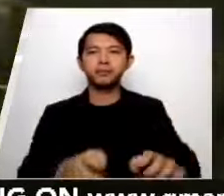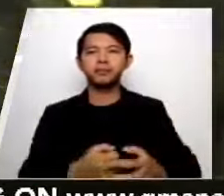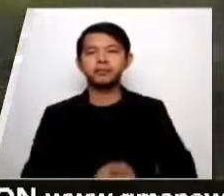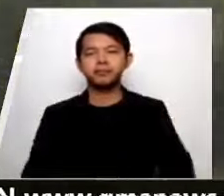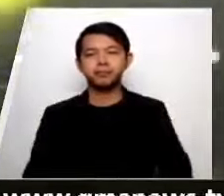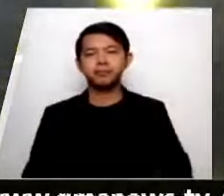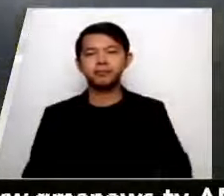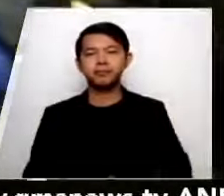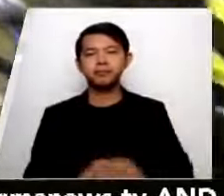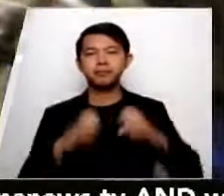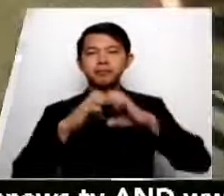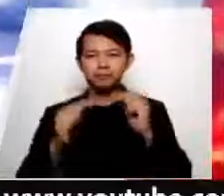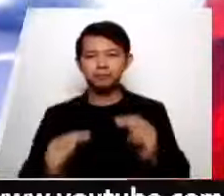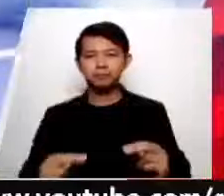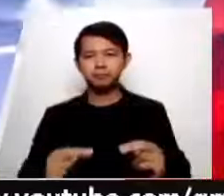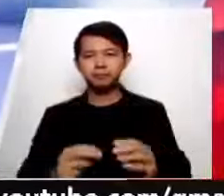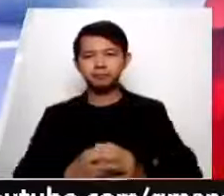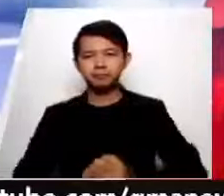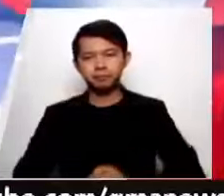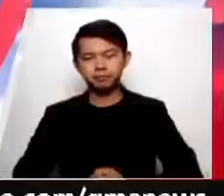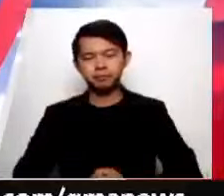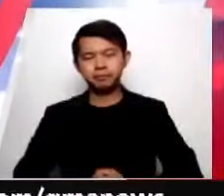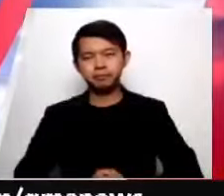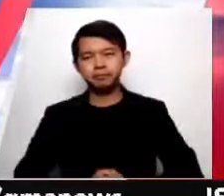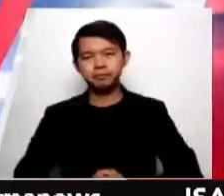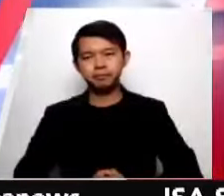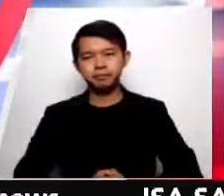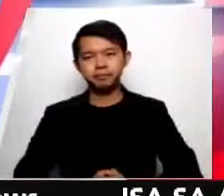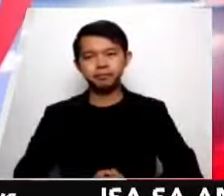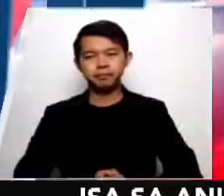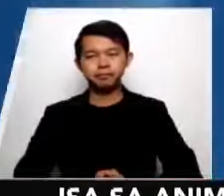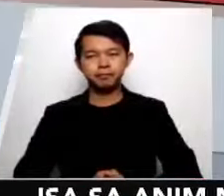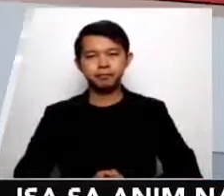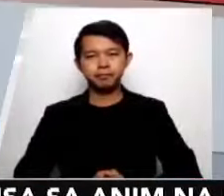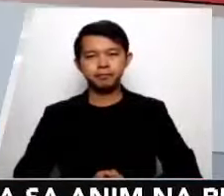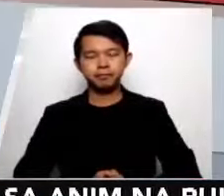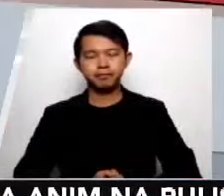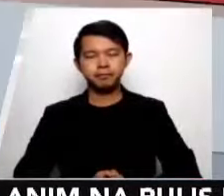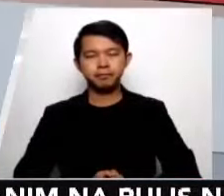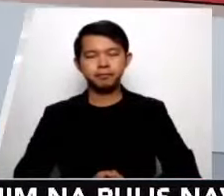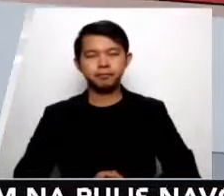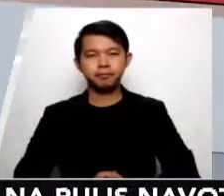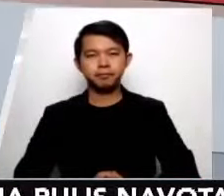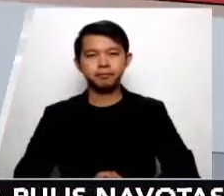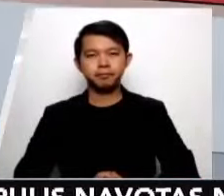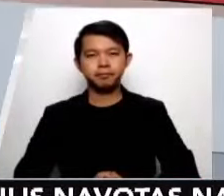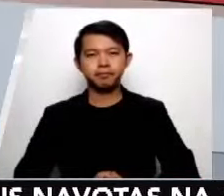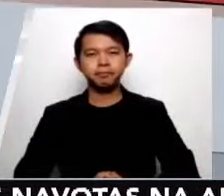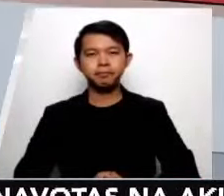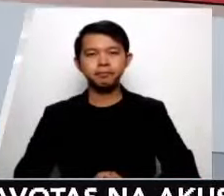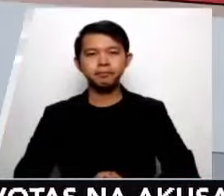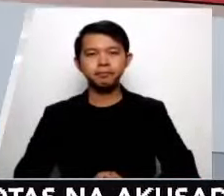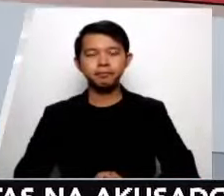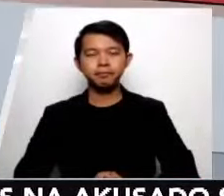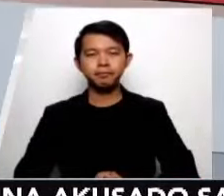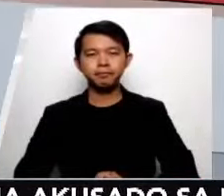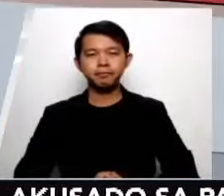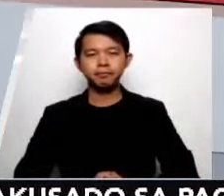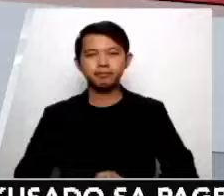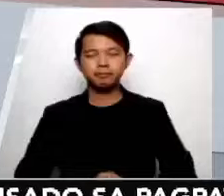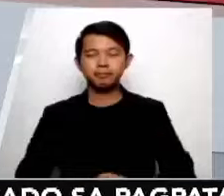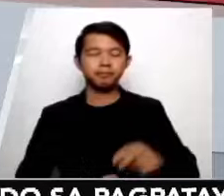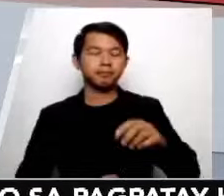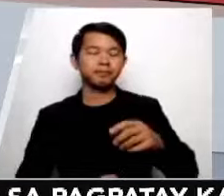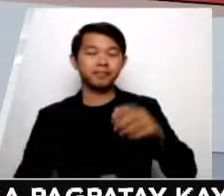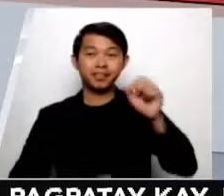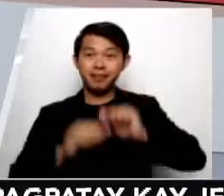GMA Integrated News. Tanggap daw ni Valine Montenegro na maraming